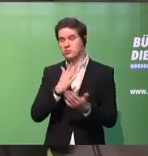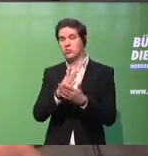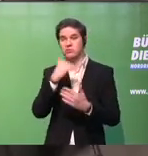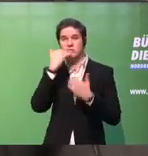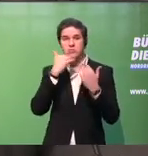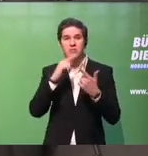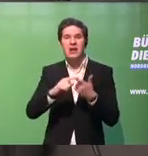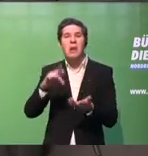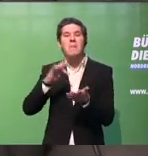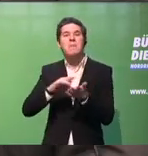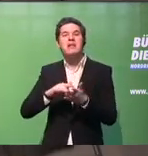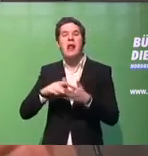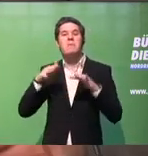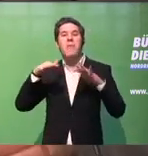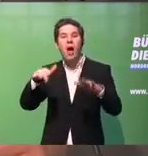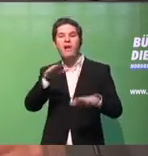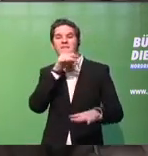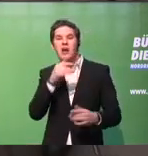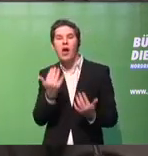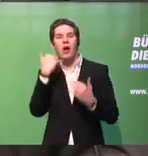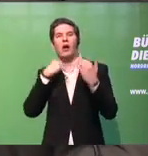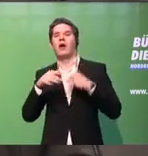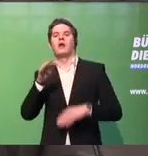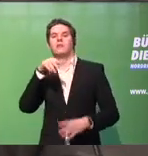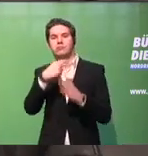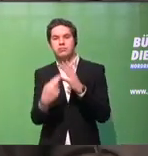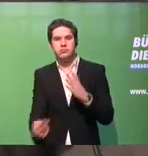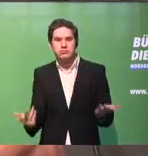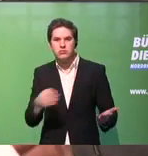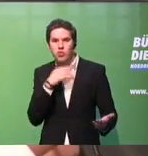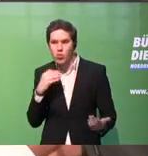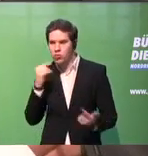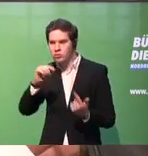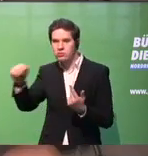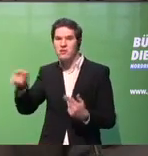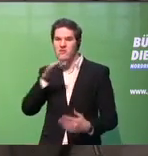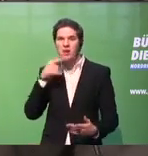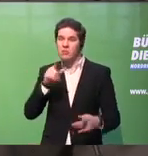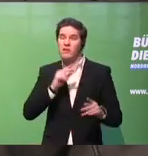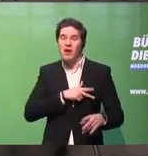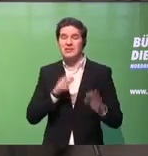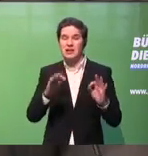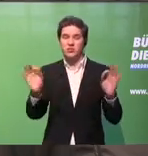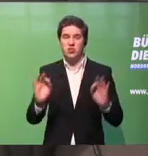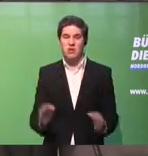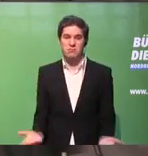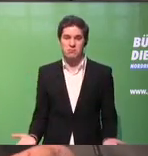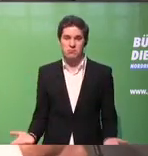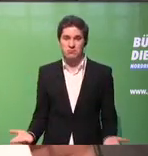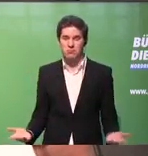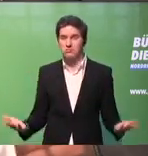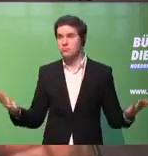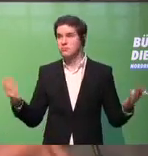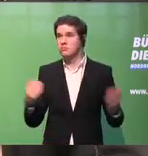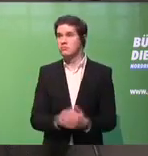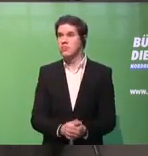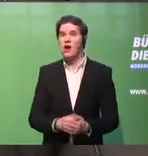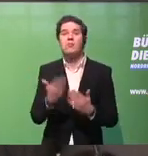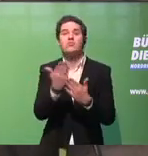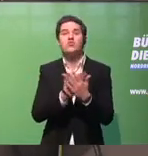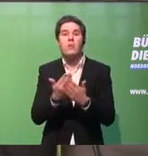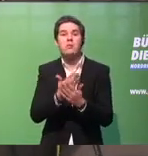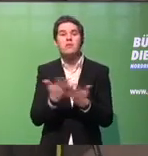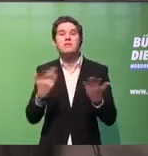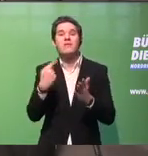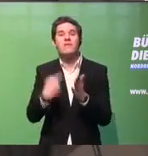im Mittelmeer elendig ertrinken und es ist ein fürchterlicher Skandal. Wir haben heute noch überhaupt nicht gesprochen über die Menschen,